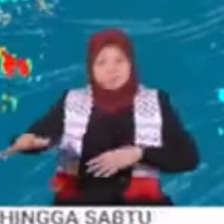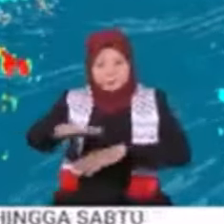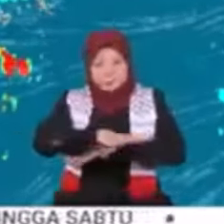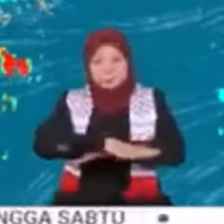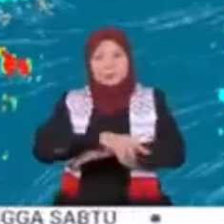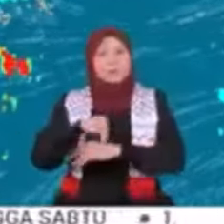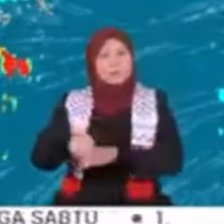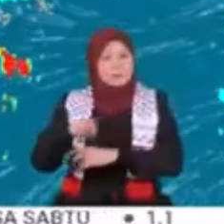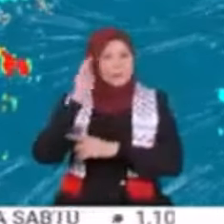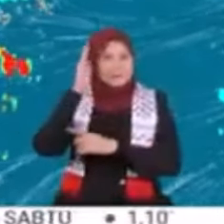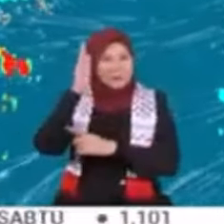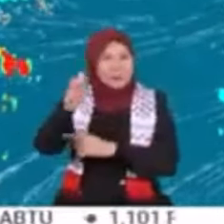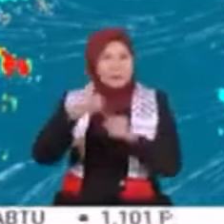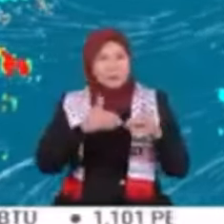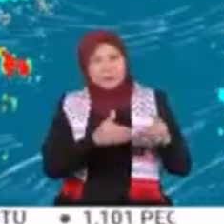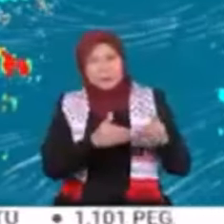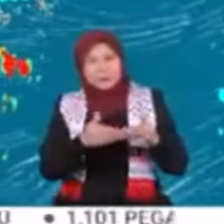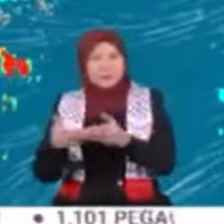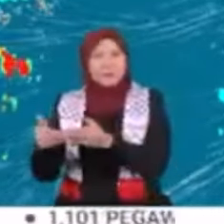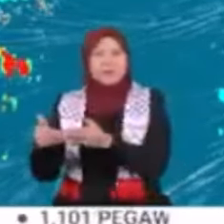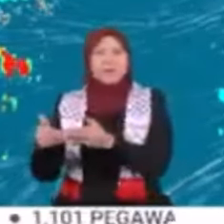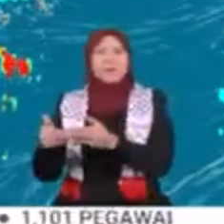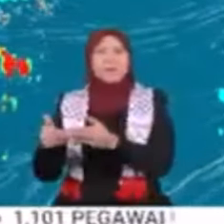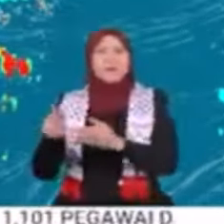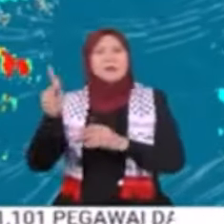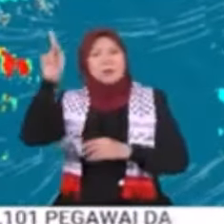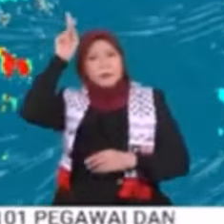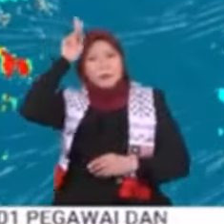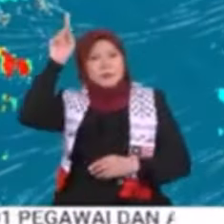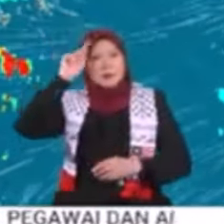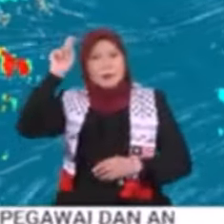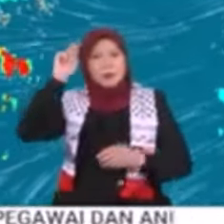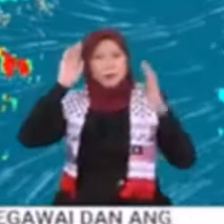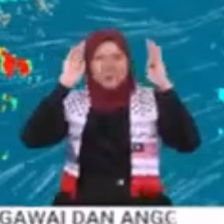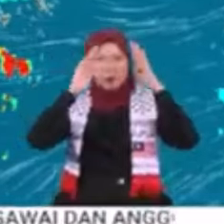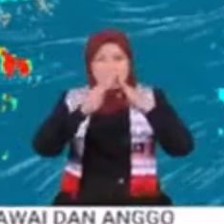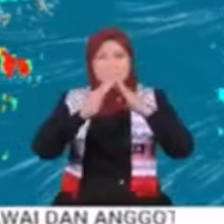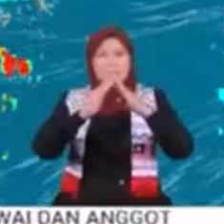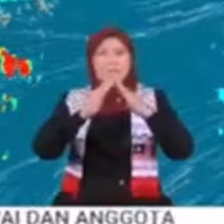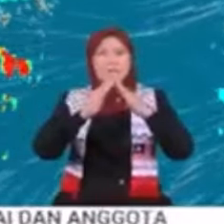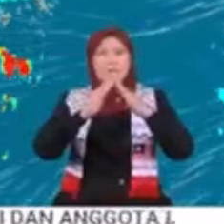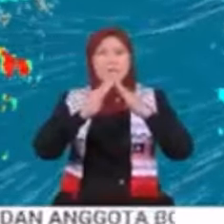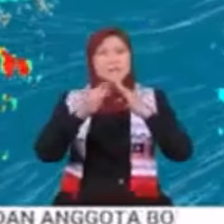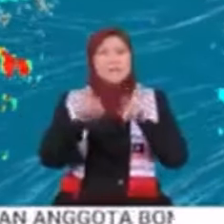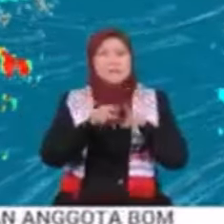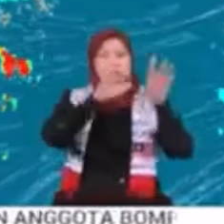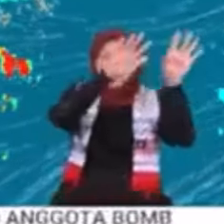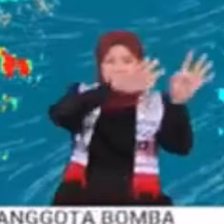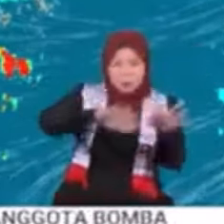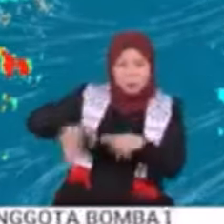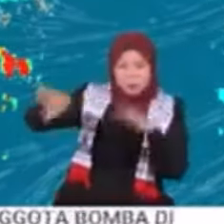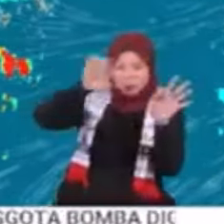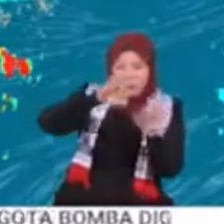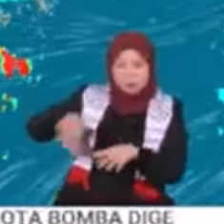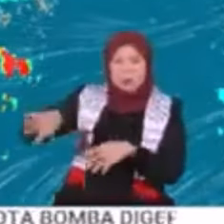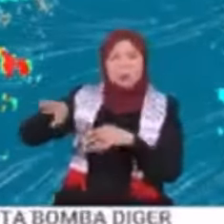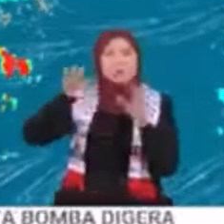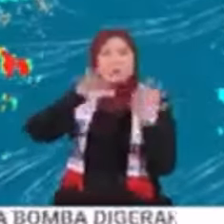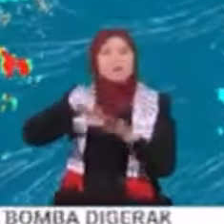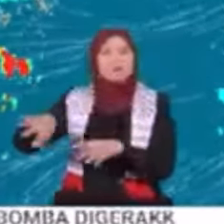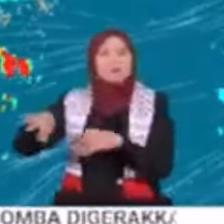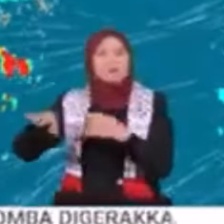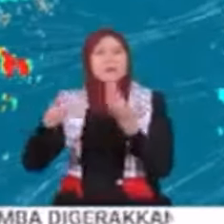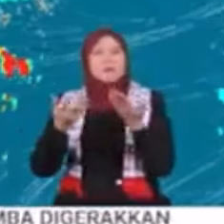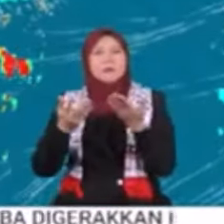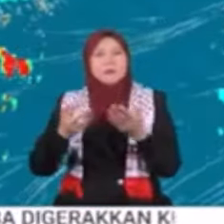perairan dan kita jangkakan ianya akan terus memasuki ke negeri Kelantan, Terengganu dan juga Pahang selari dengan angin tiupan yang menolak awan ini memasuki